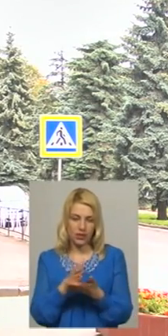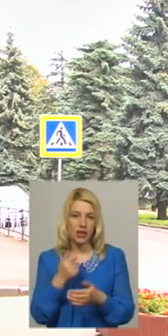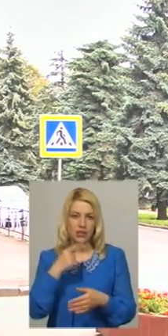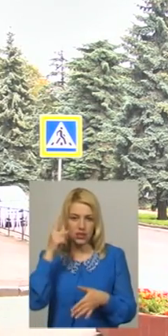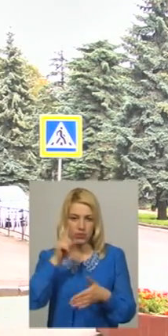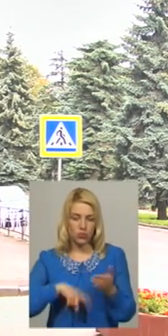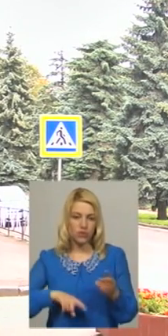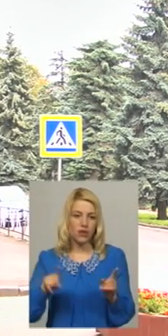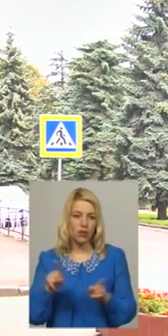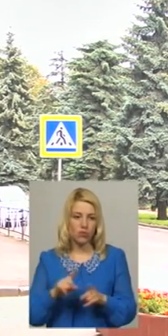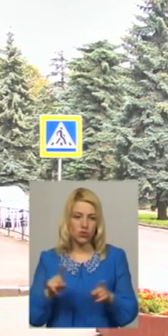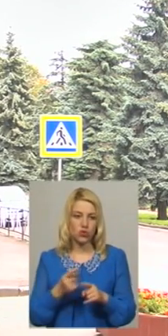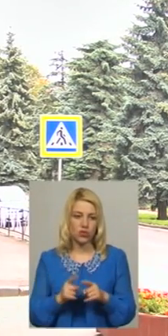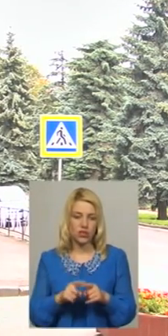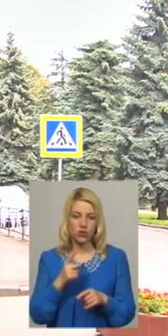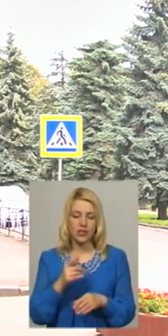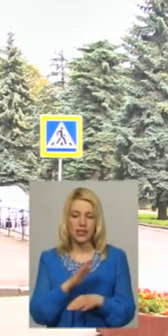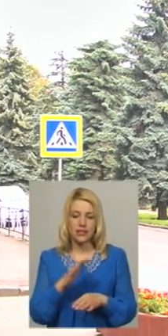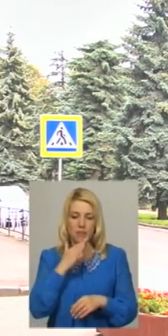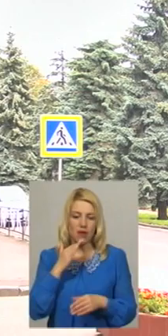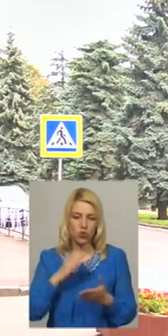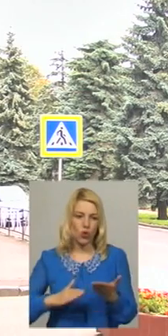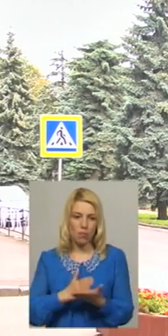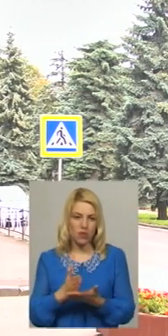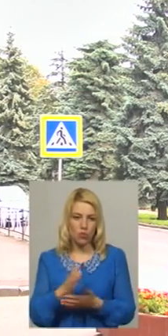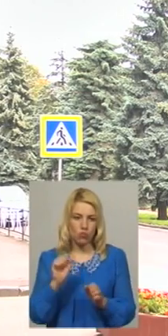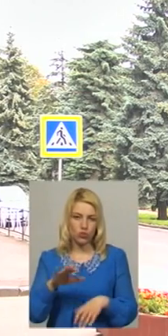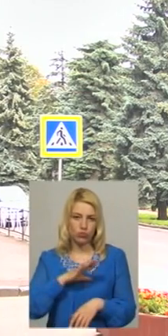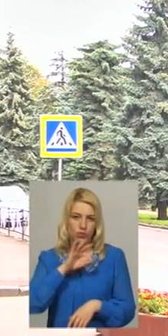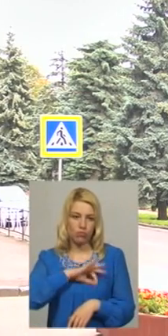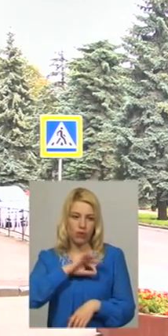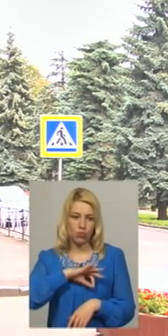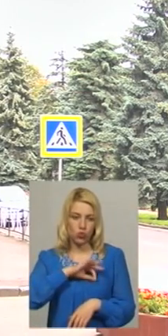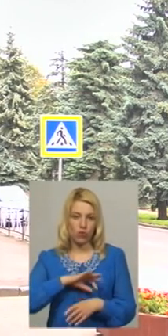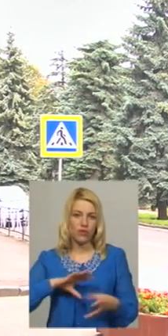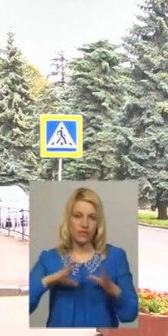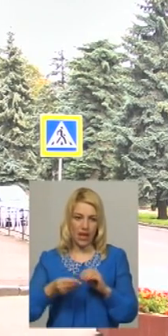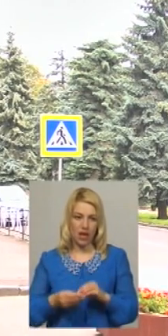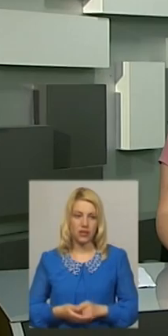сподіваємося, що це один з небагатьох маршрутів може стати прибутковий взагалі в місті.